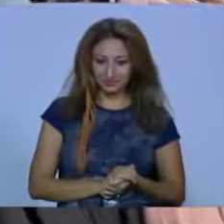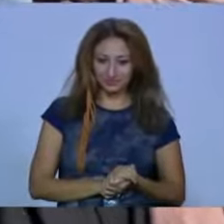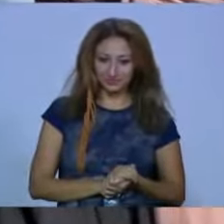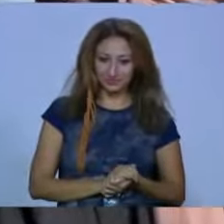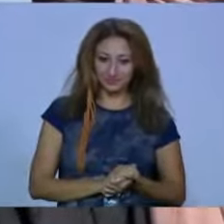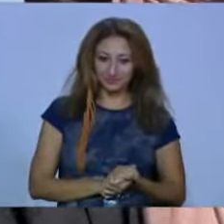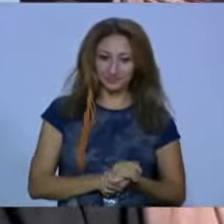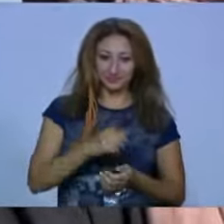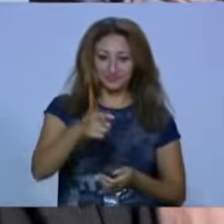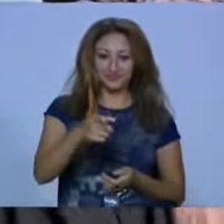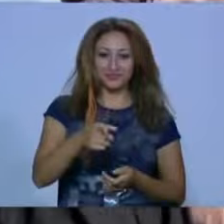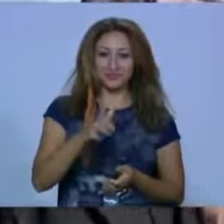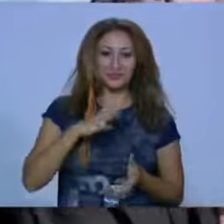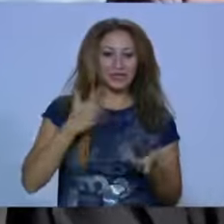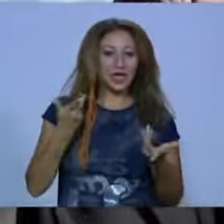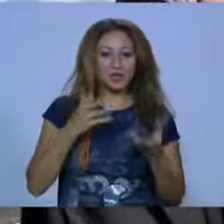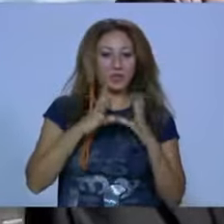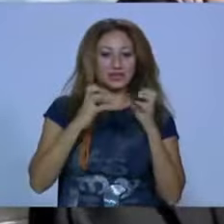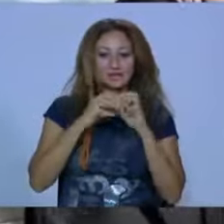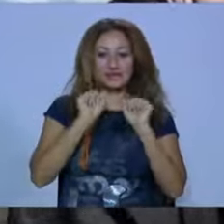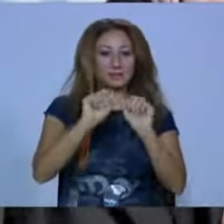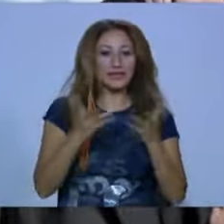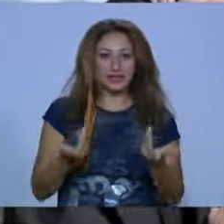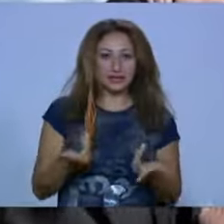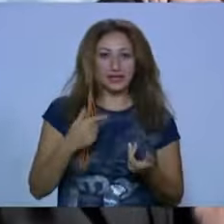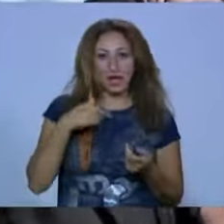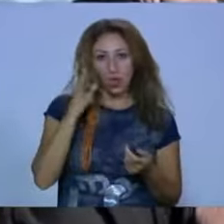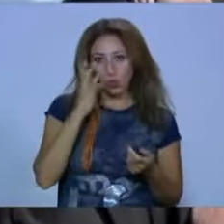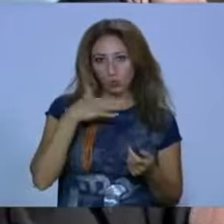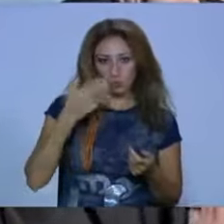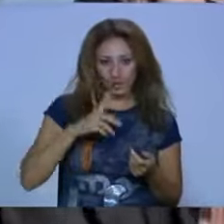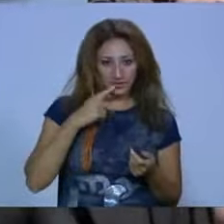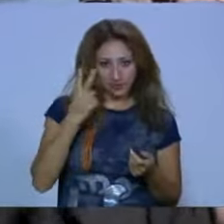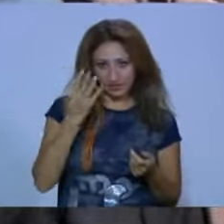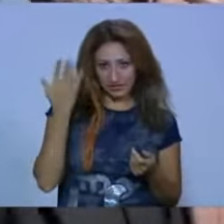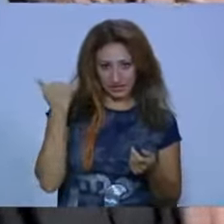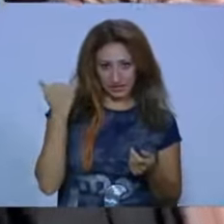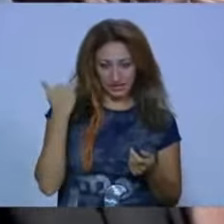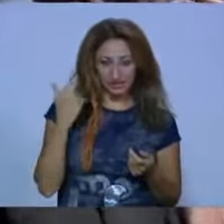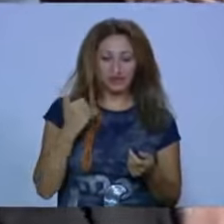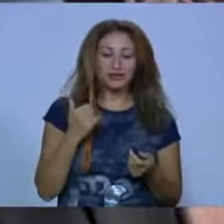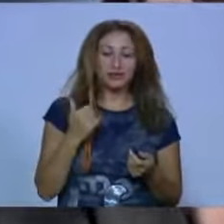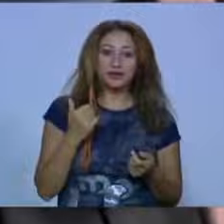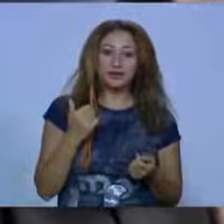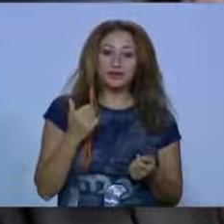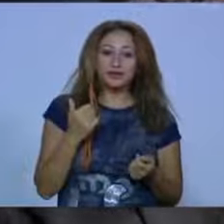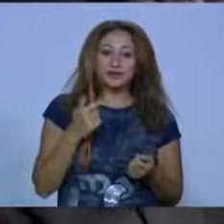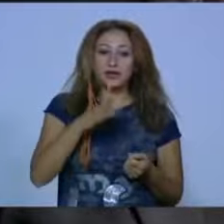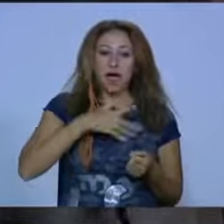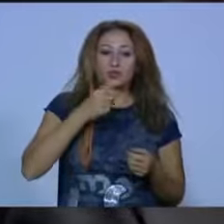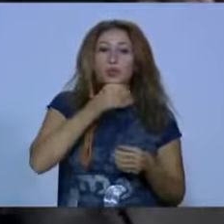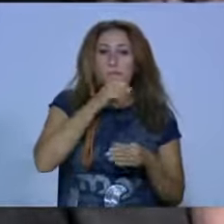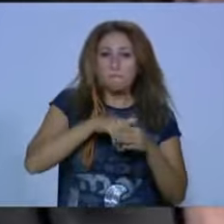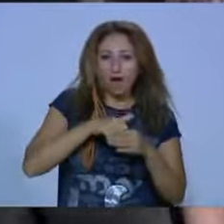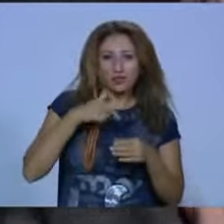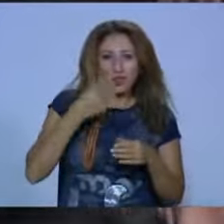بس اهتميت بيا. قولي بقى ايه حكايتك بقى ازروت؟ حكايتي انا جوزي متوفي بقى له سنتين، وحاولت ان انا اعمل معاش